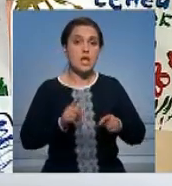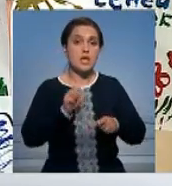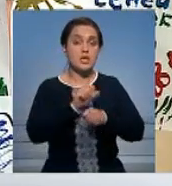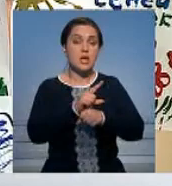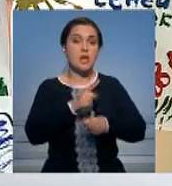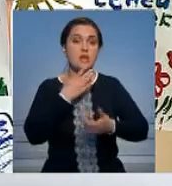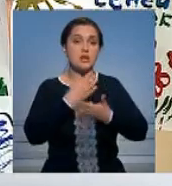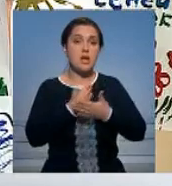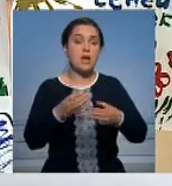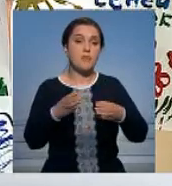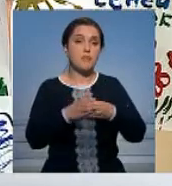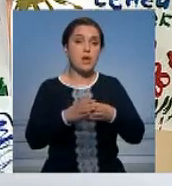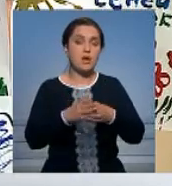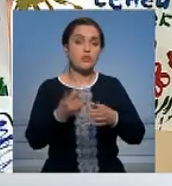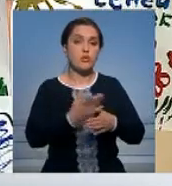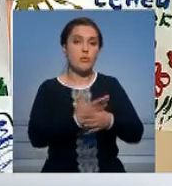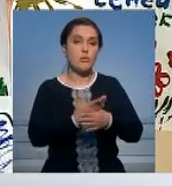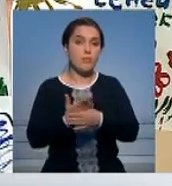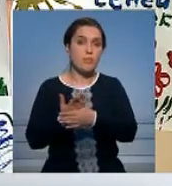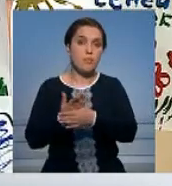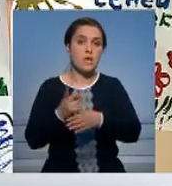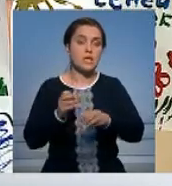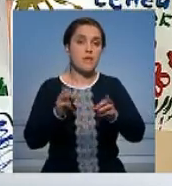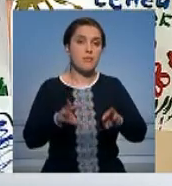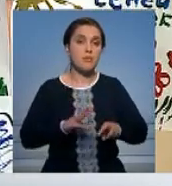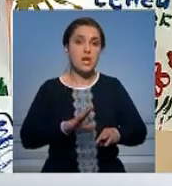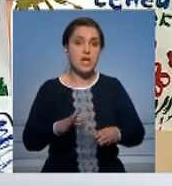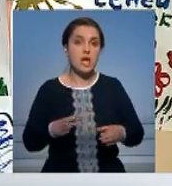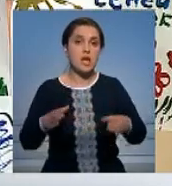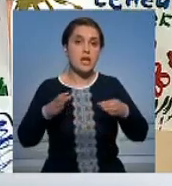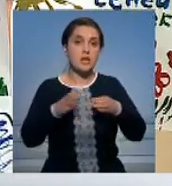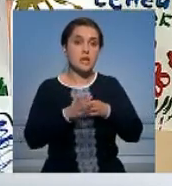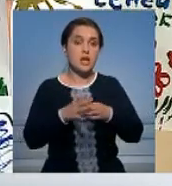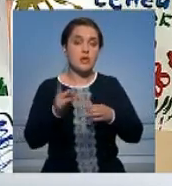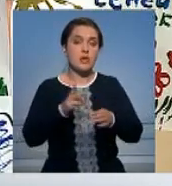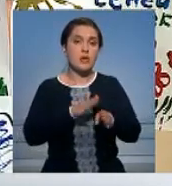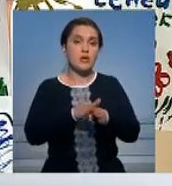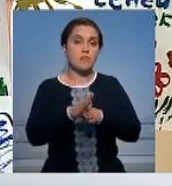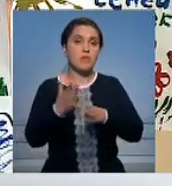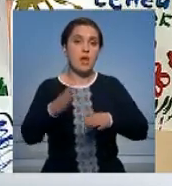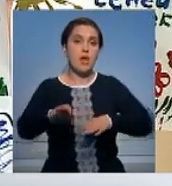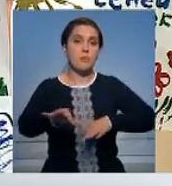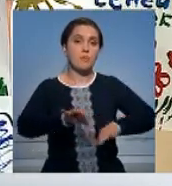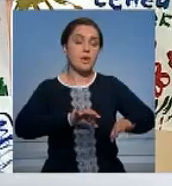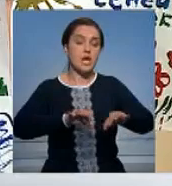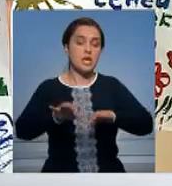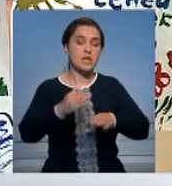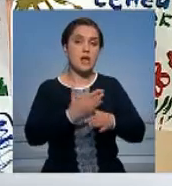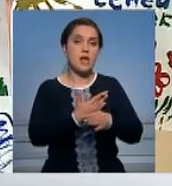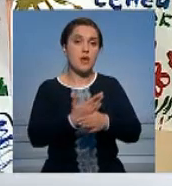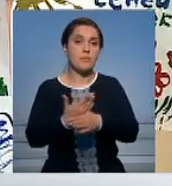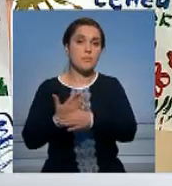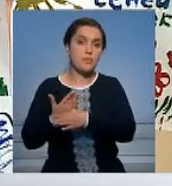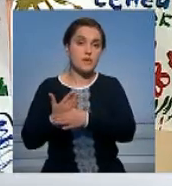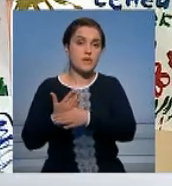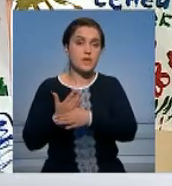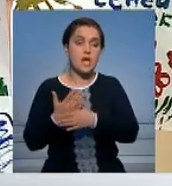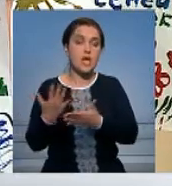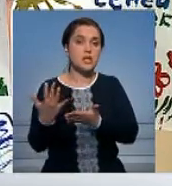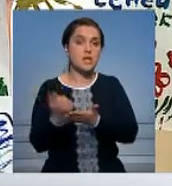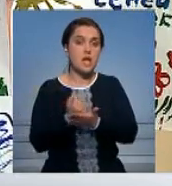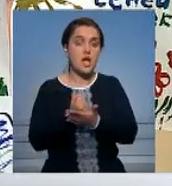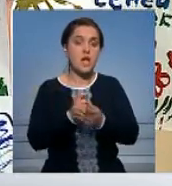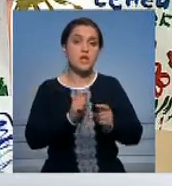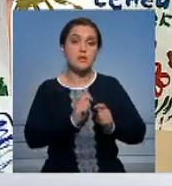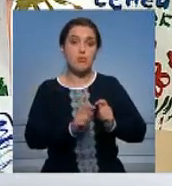партии – помогать такого рода неправительственным организациям, помогать в реализации их проектов, оказывать помощь в нахождении спонсоров,